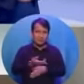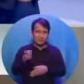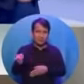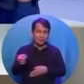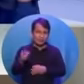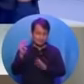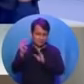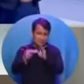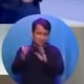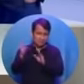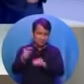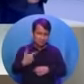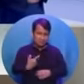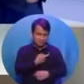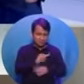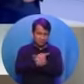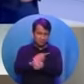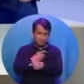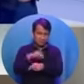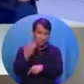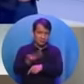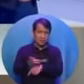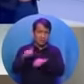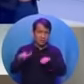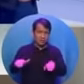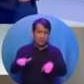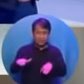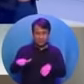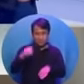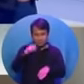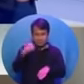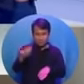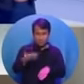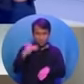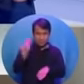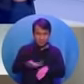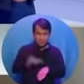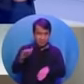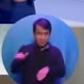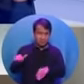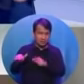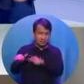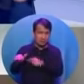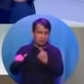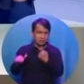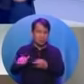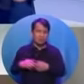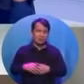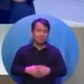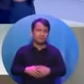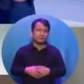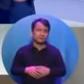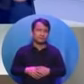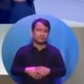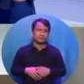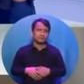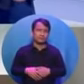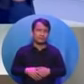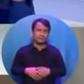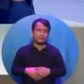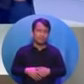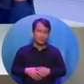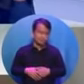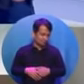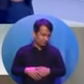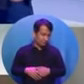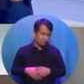ang nag-video at syempre nasaktan yung anak dun sa ginawa mo sa kanyang tatay. Ano po ay? Kay